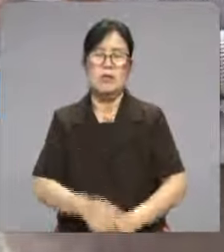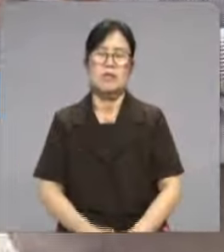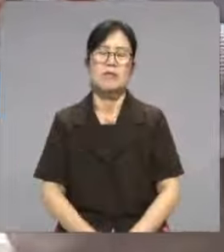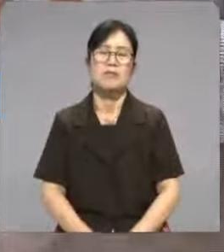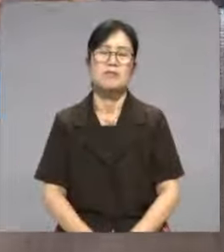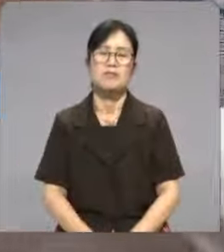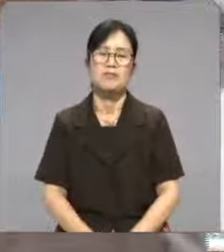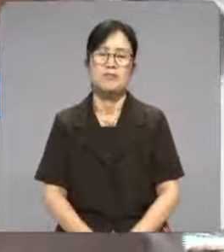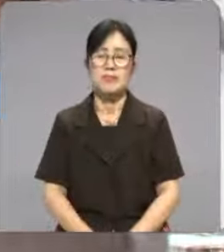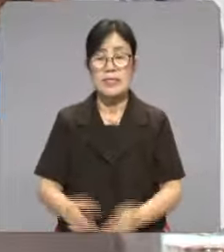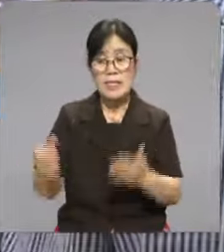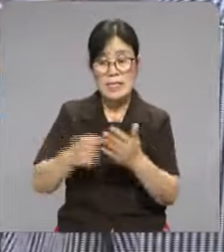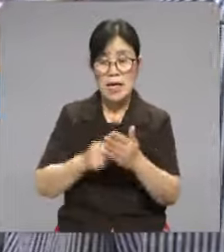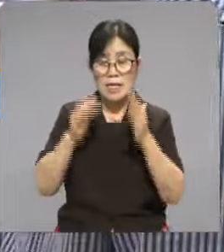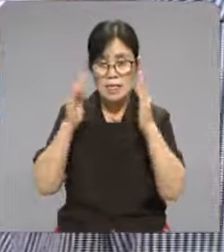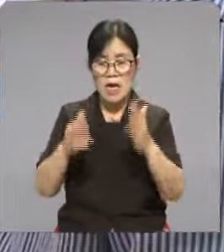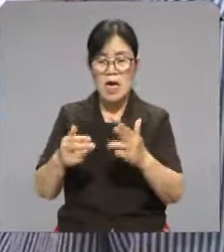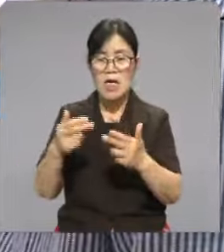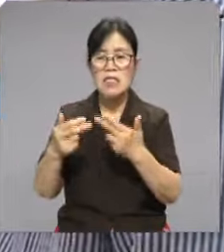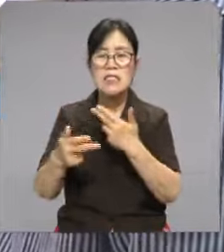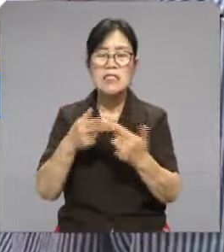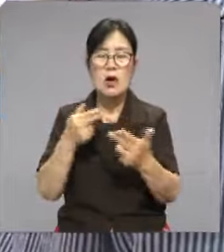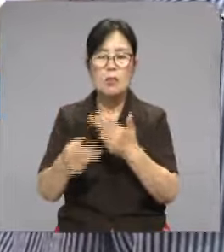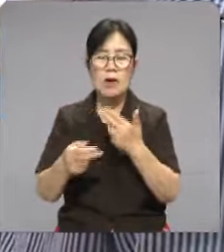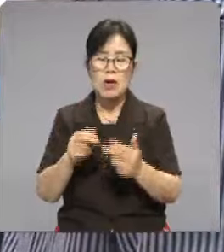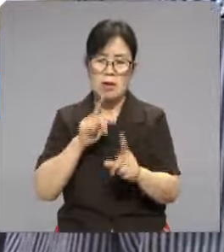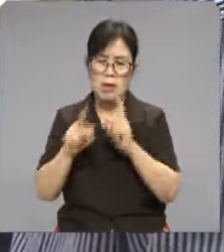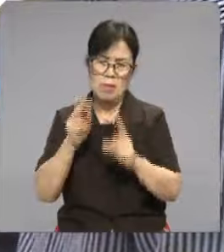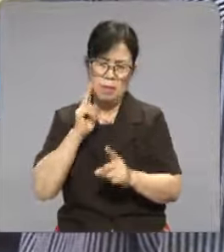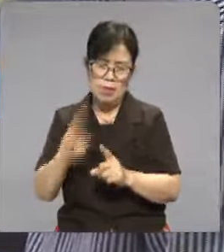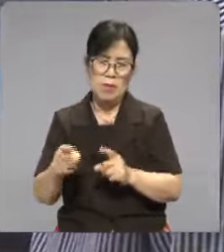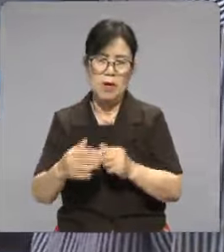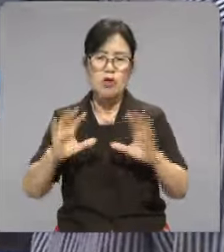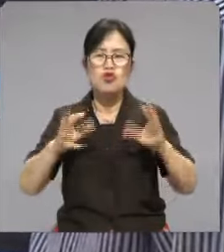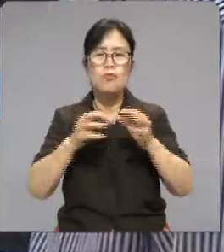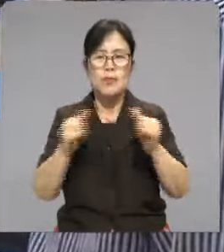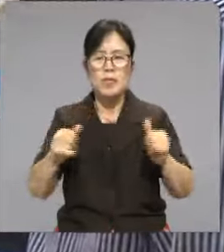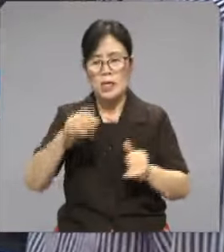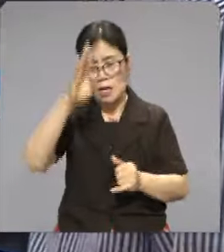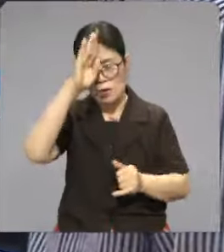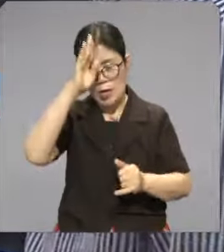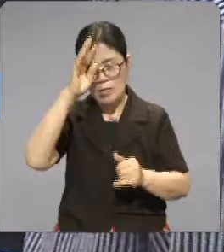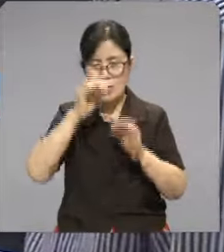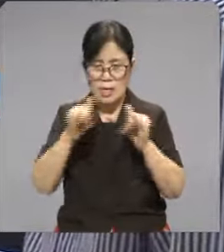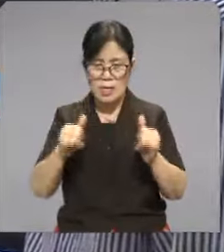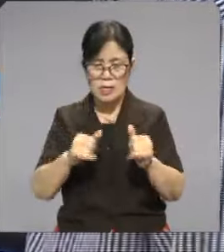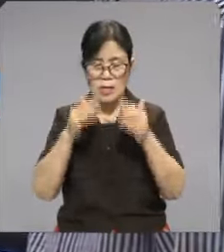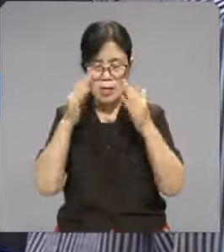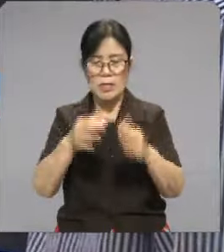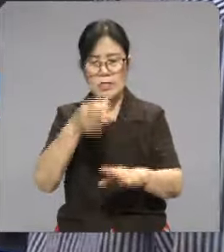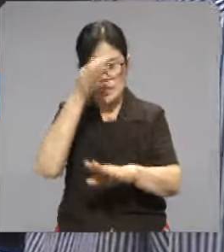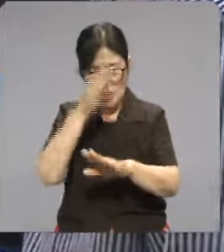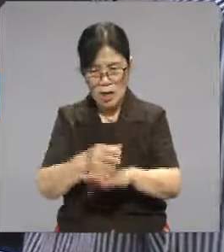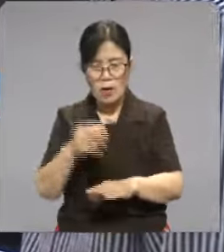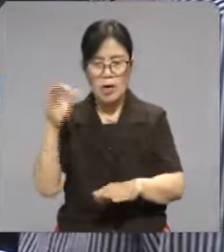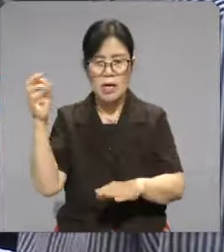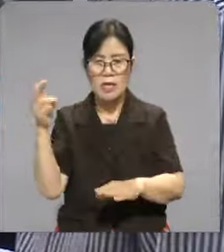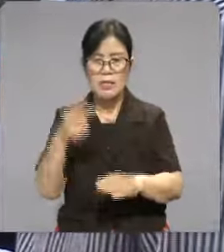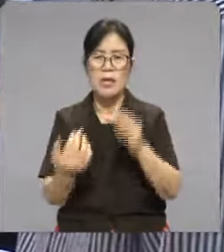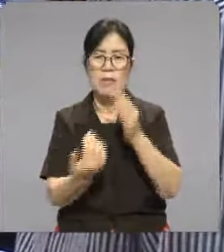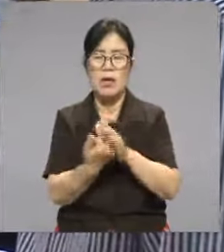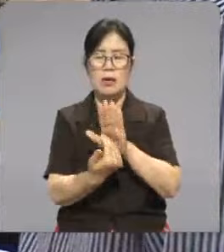그러면서 기자를 향한 의협 집행부의 거친 발언은 결국 국민과 환자를 향한 것이라며 사과와 재발 방지를